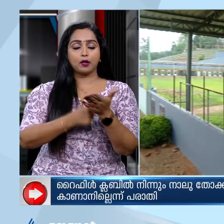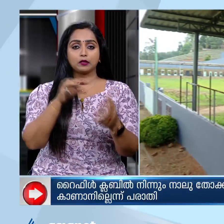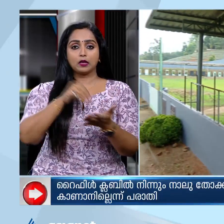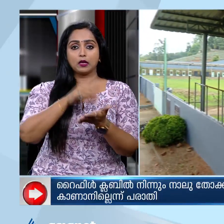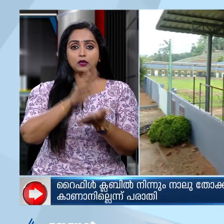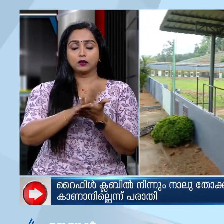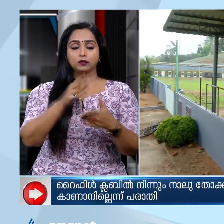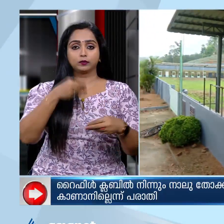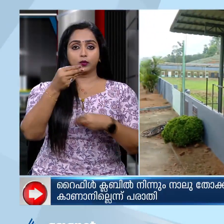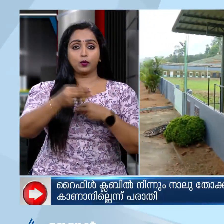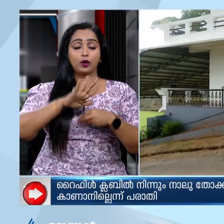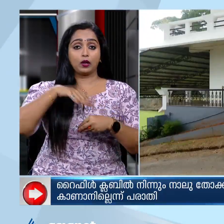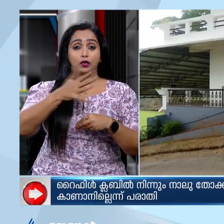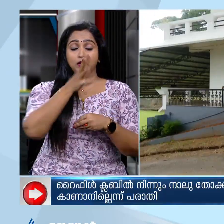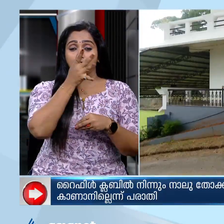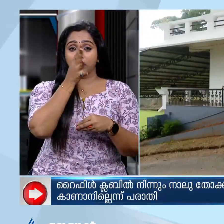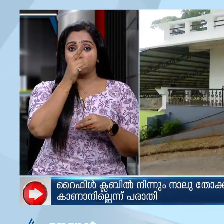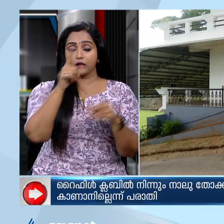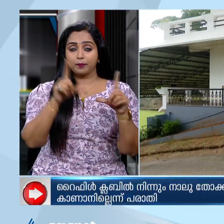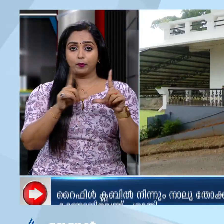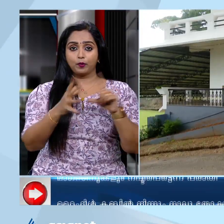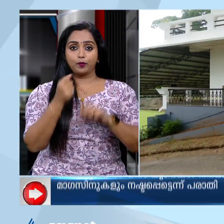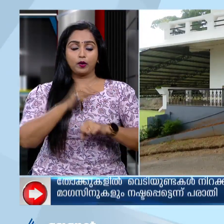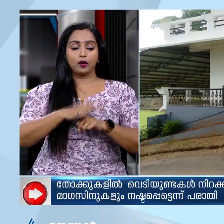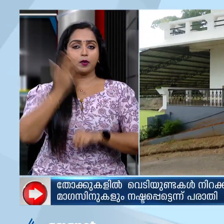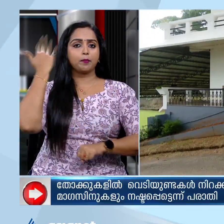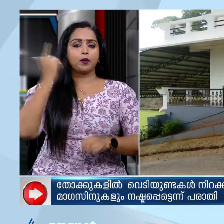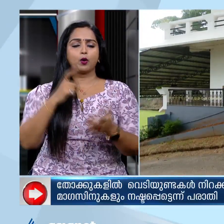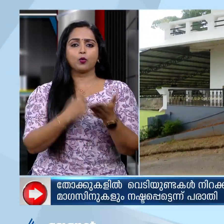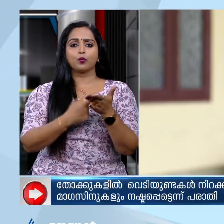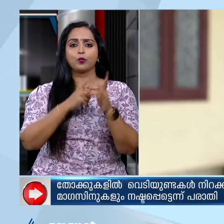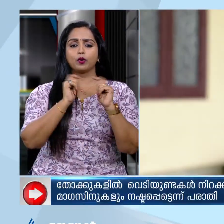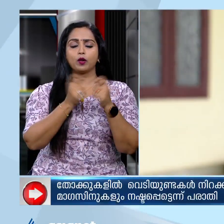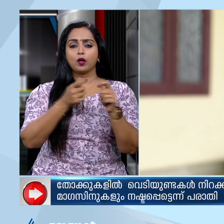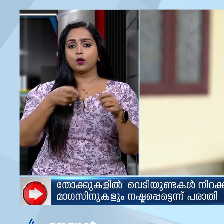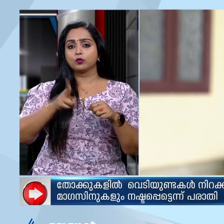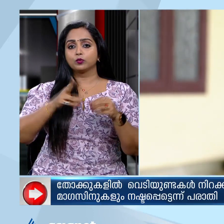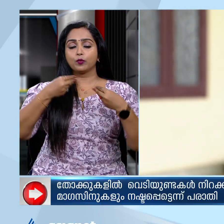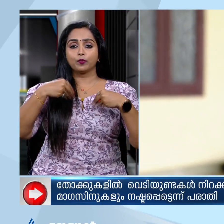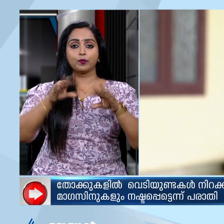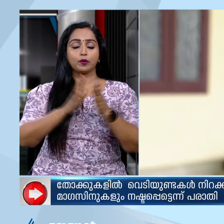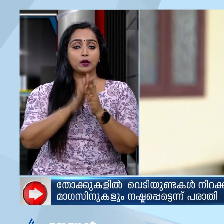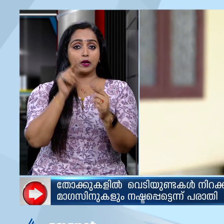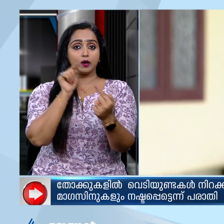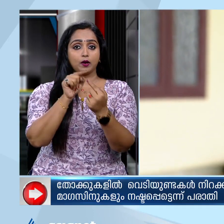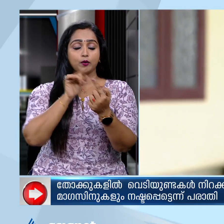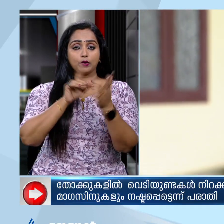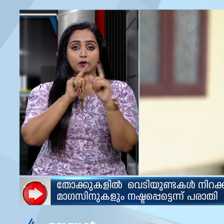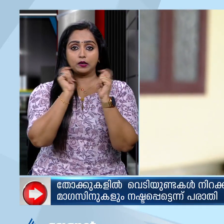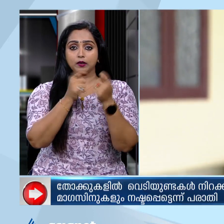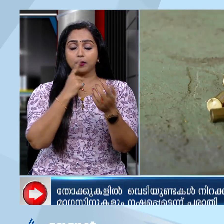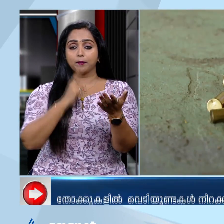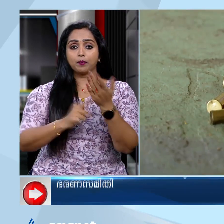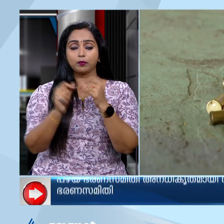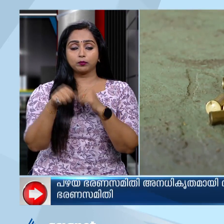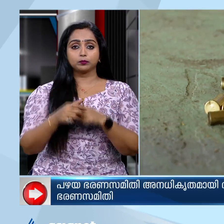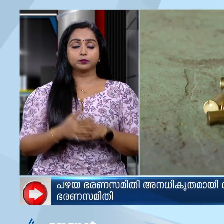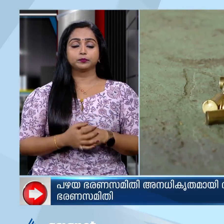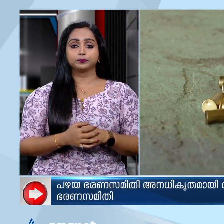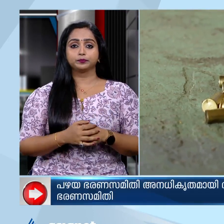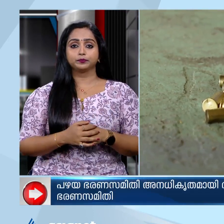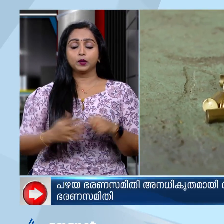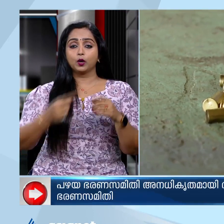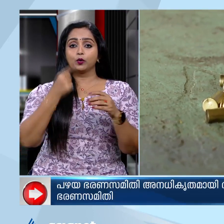നടത്തിയ പരിശോധനയിലാണ് ക്രമക്കേടുകൾ കണ്ടെത്തിയത്. പഴയ ഭരണസമിതിക്ക് തോക്ക് വിൽപ്പന നടത്താൻ IDK ADM അനുമതി നൽകിയിട്ടുണ്ട്.